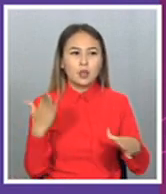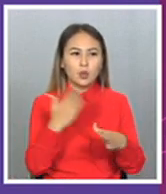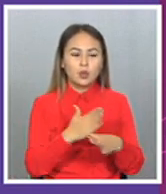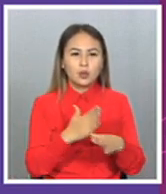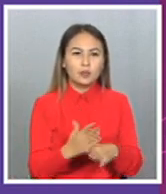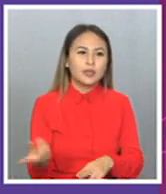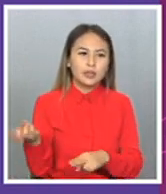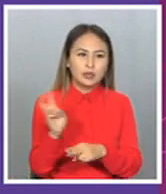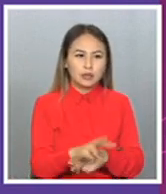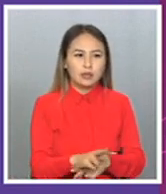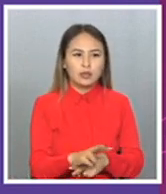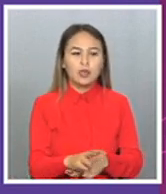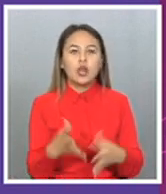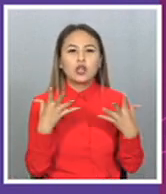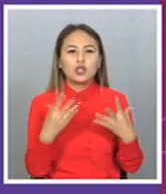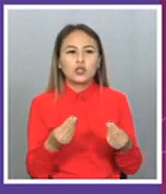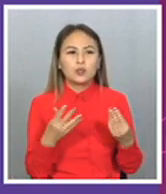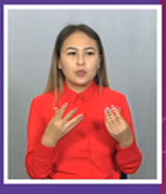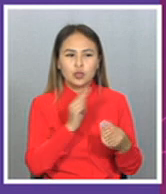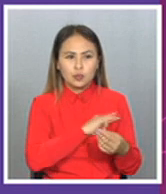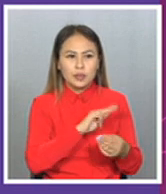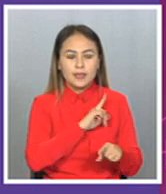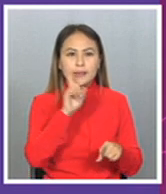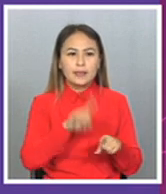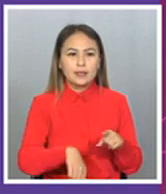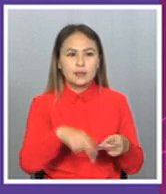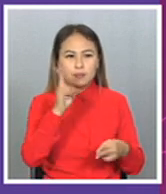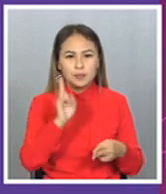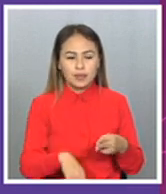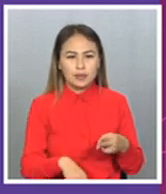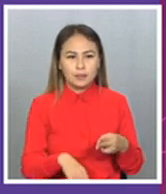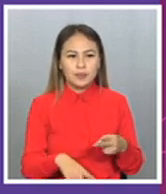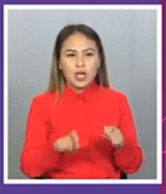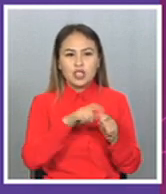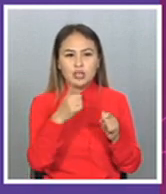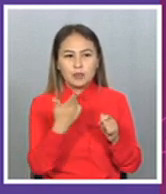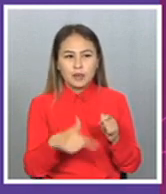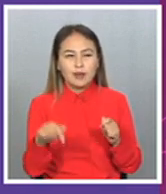Балалар көмекке келді, жұмыс тез бітті.